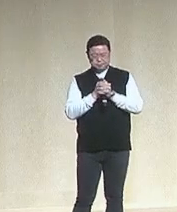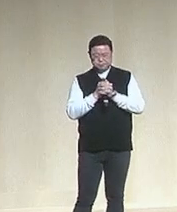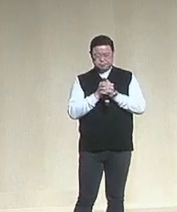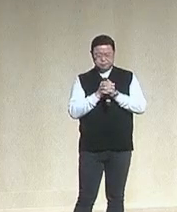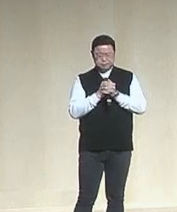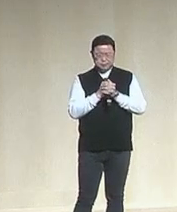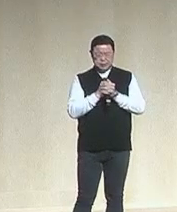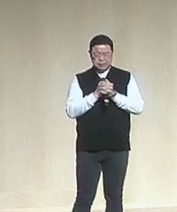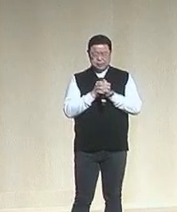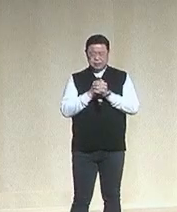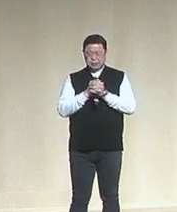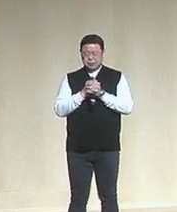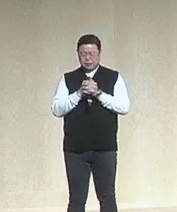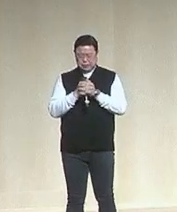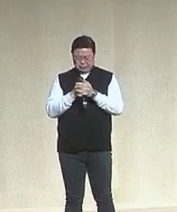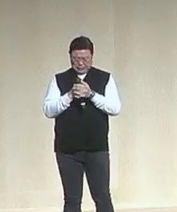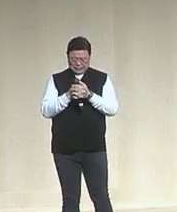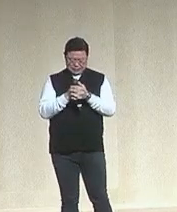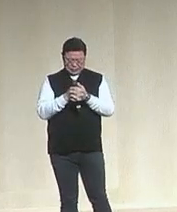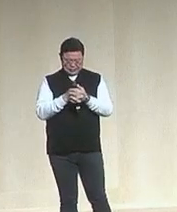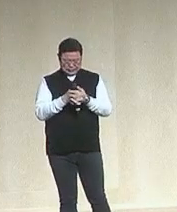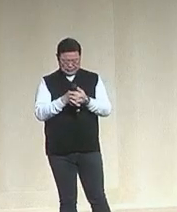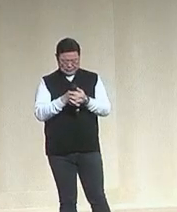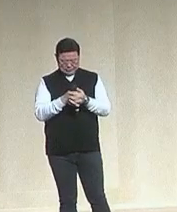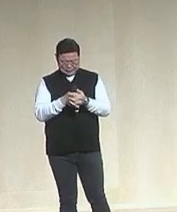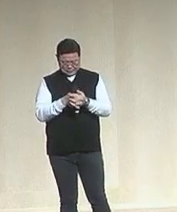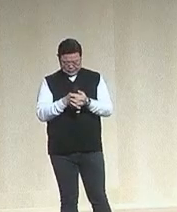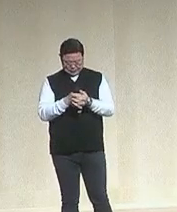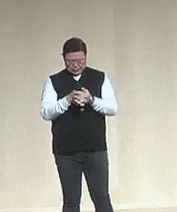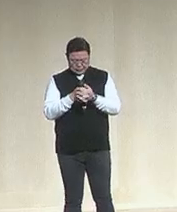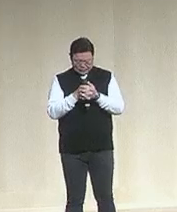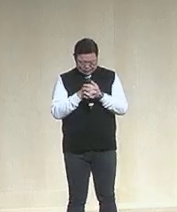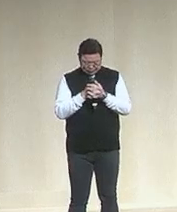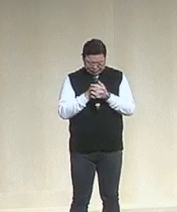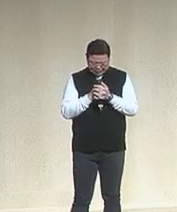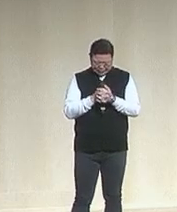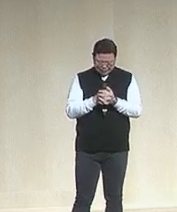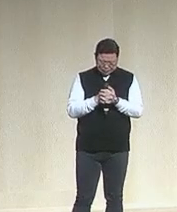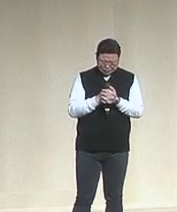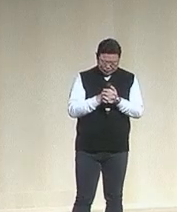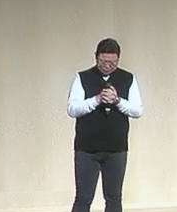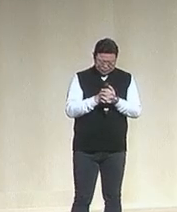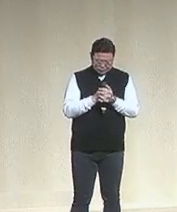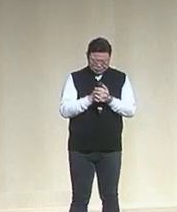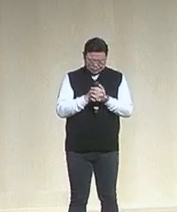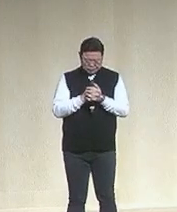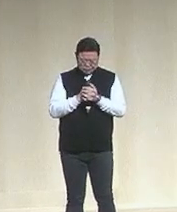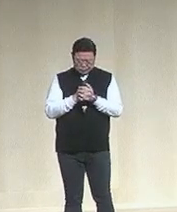응답하여 주시옵소서. 우리 사랑하는 성도님들 기도의 제목들이 있습니다.